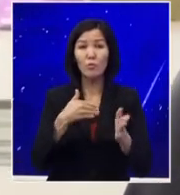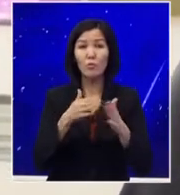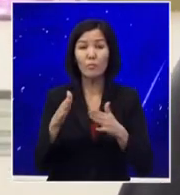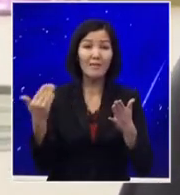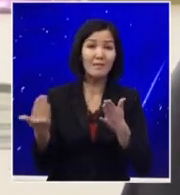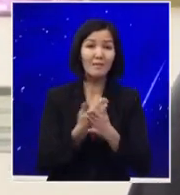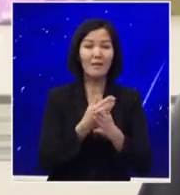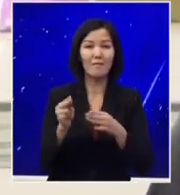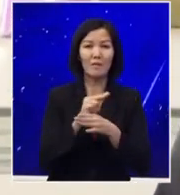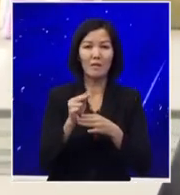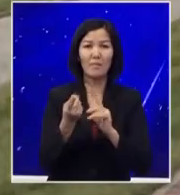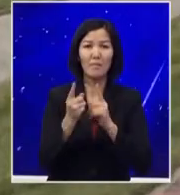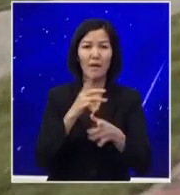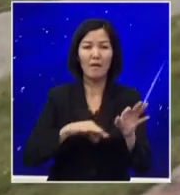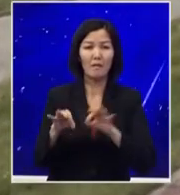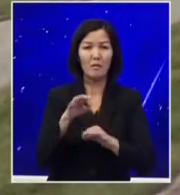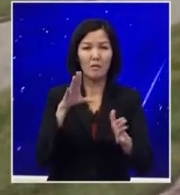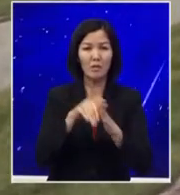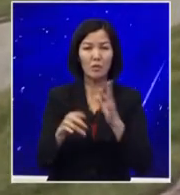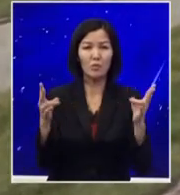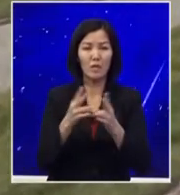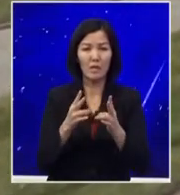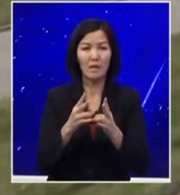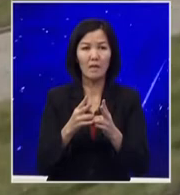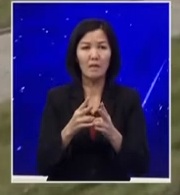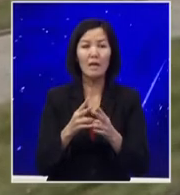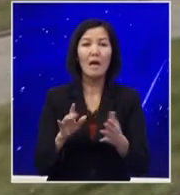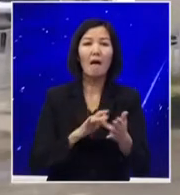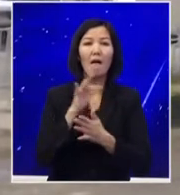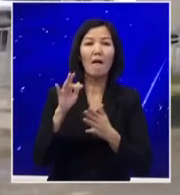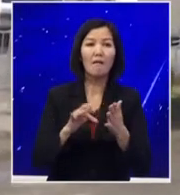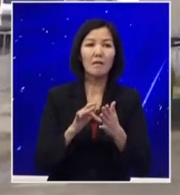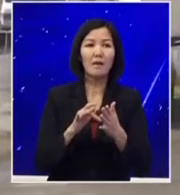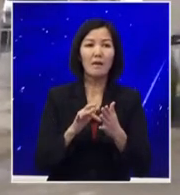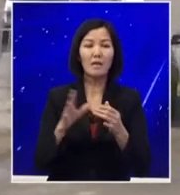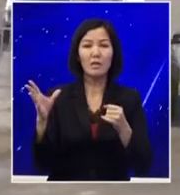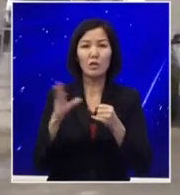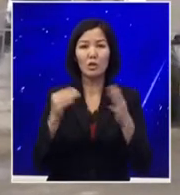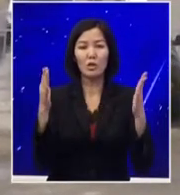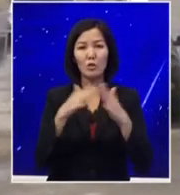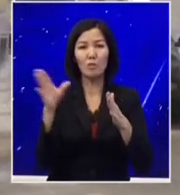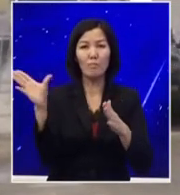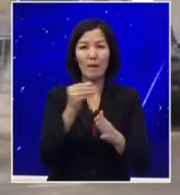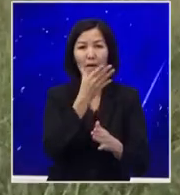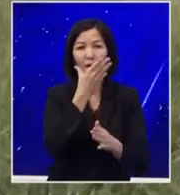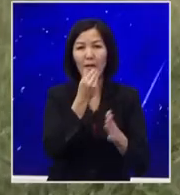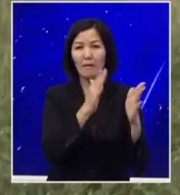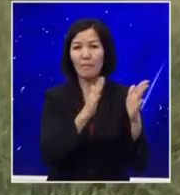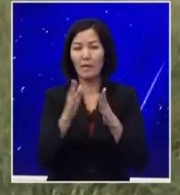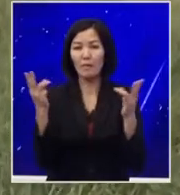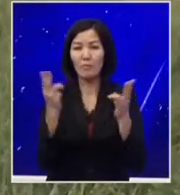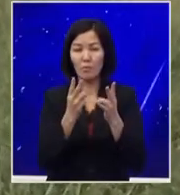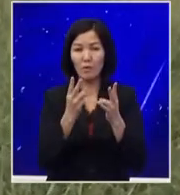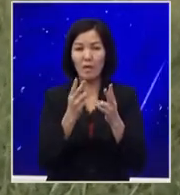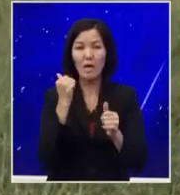помните, вносите изменения проекта. Коттеджді қалашық қаланың бет жүздігі, сондықтан мұнда барлығы келісті, көркем, көгалдандырылған болуы